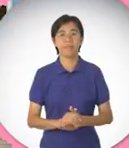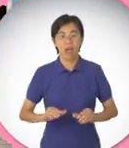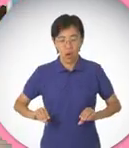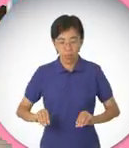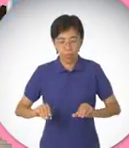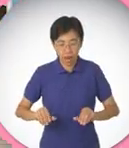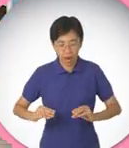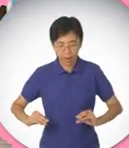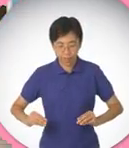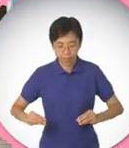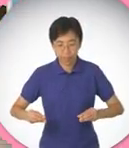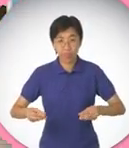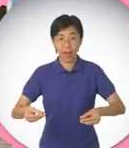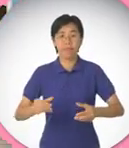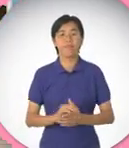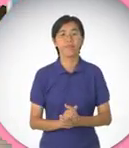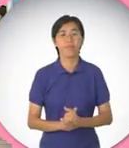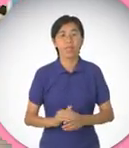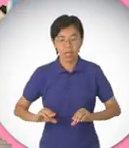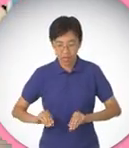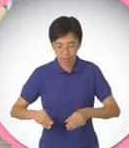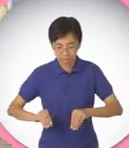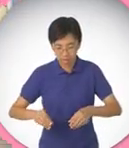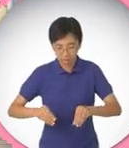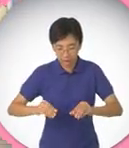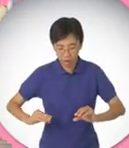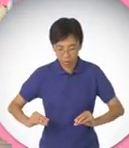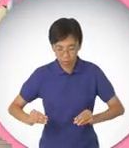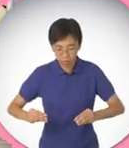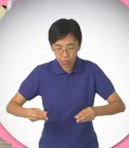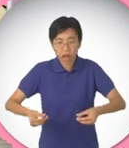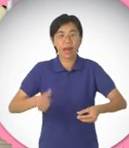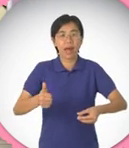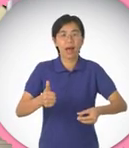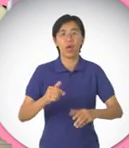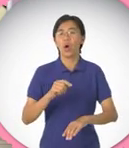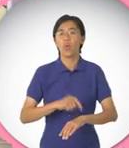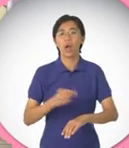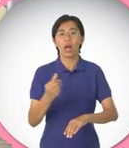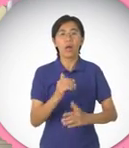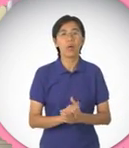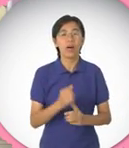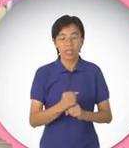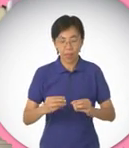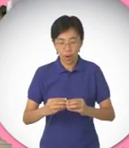วแล้ว ใช่ก็จะได้ช่วยเวลาที่เราคลึงยาวเราจะได้ไม่ต้องใช้เวลานานนะคะก็คือช่วยขึ้นรูปให้มันยาวไปแล้วในระดับ